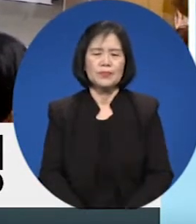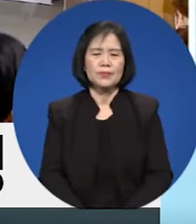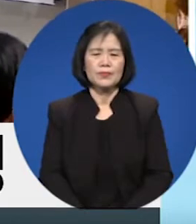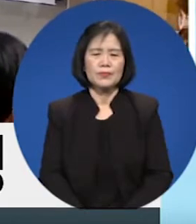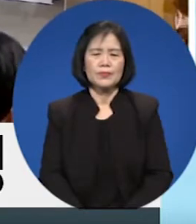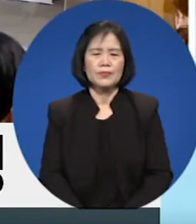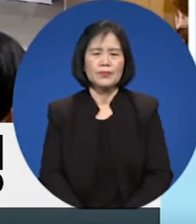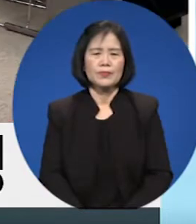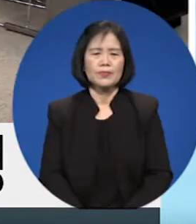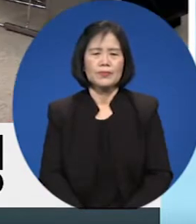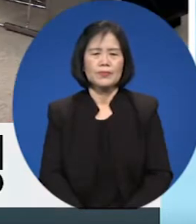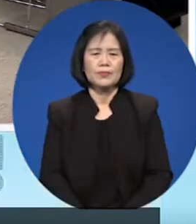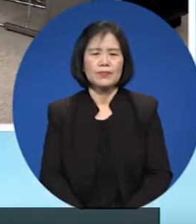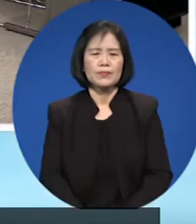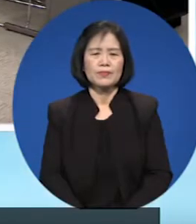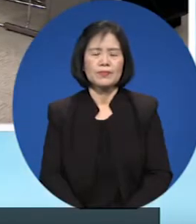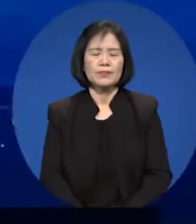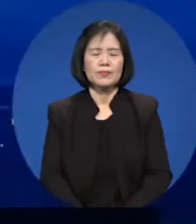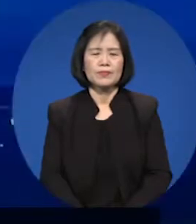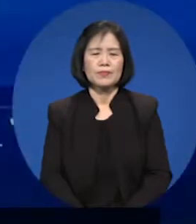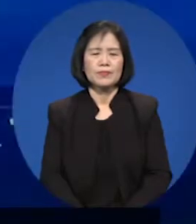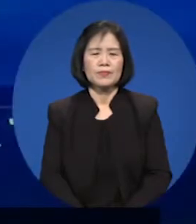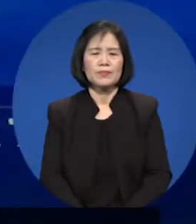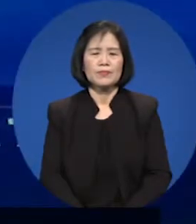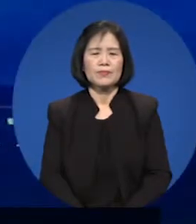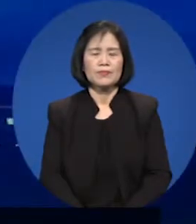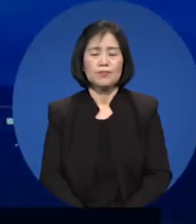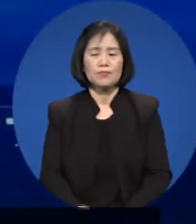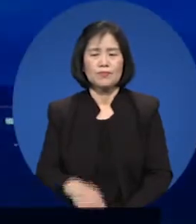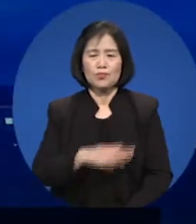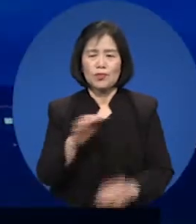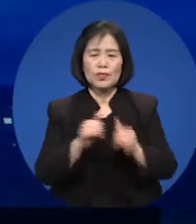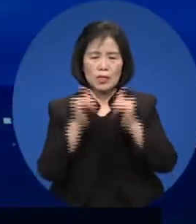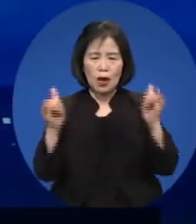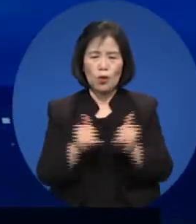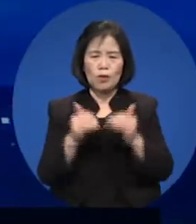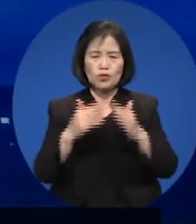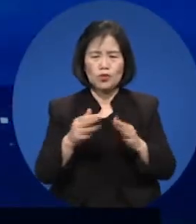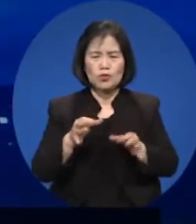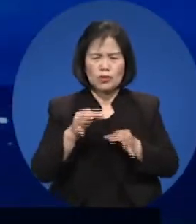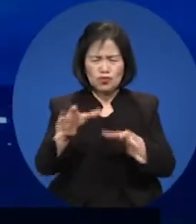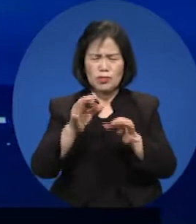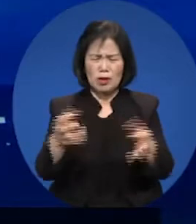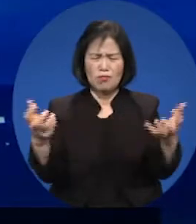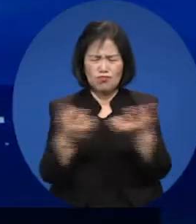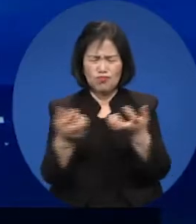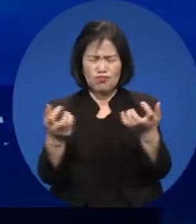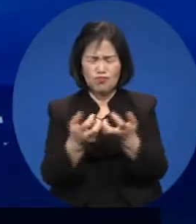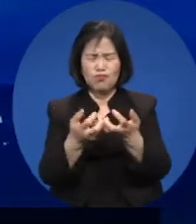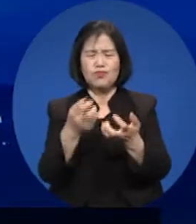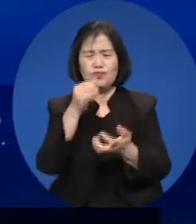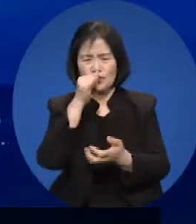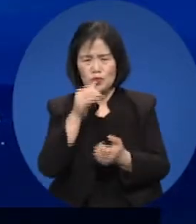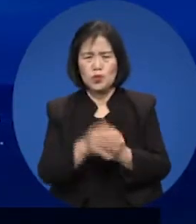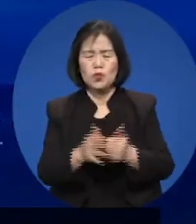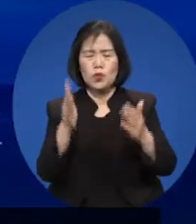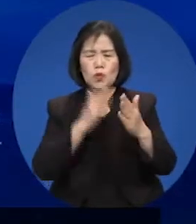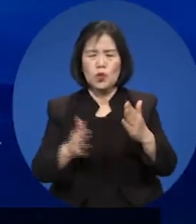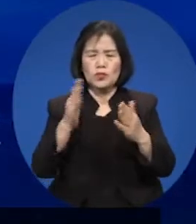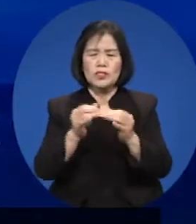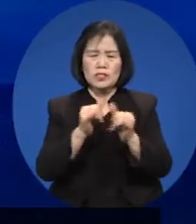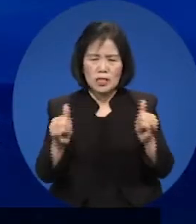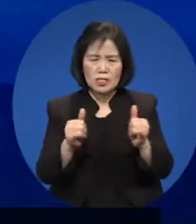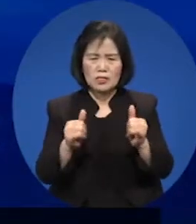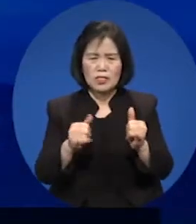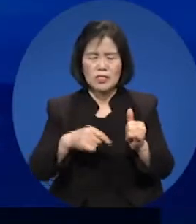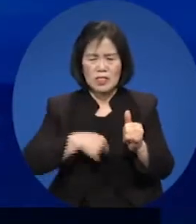얘기할 수가 있을까 없자 가슴 입니다요 자 우리 사회 부동산 투기가 얼마나 만연해 있는 g2 공직자들 조처